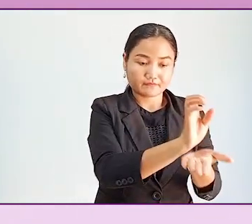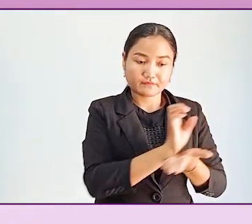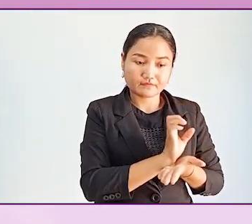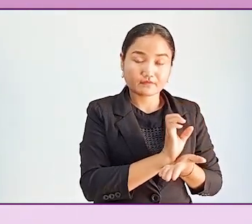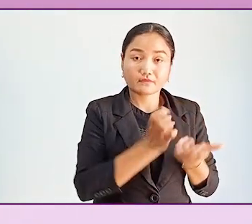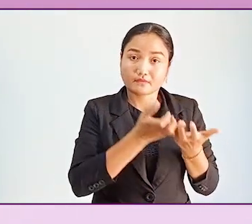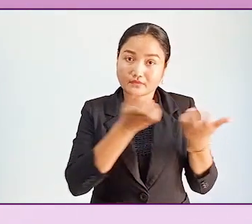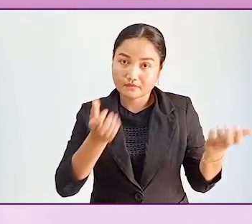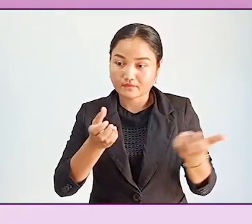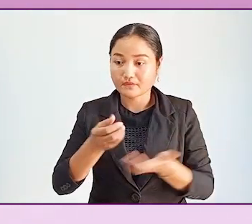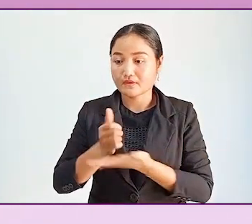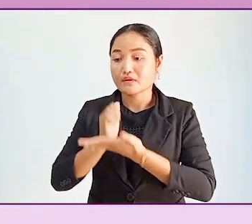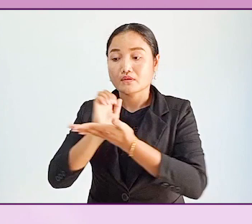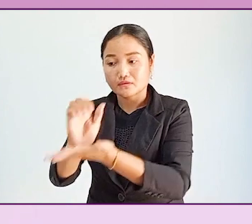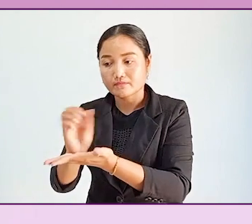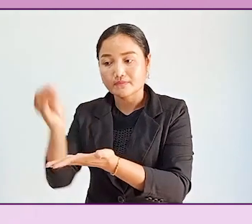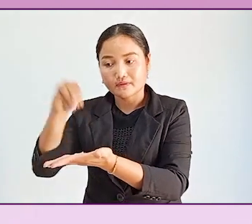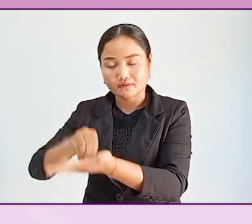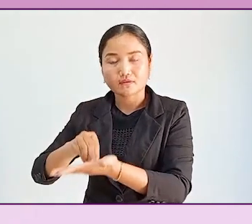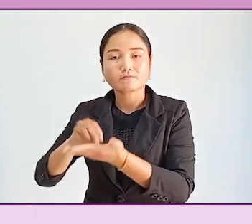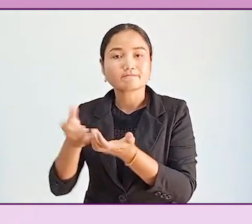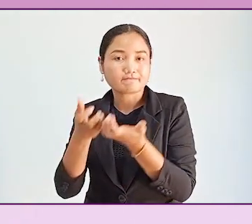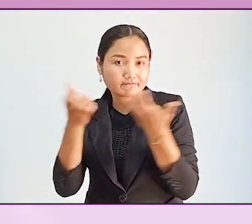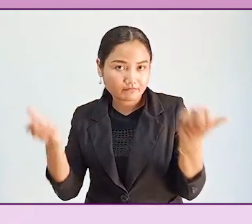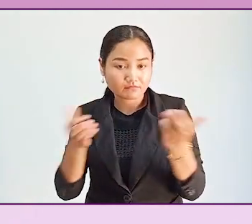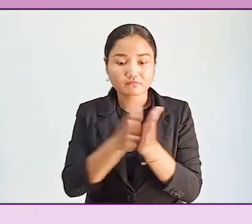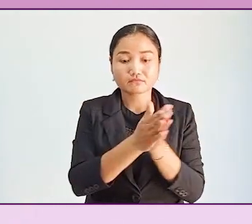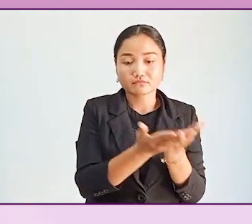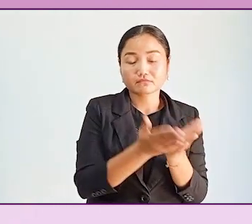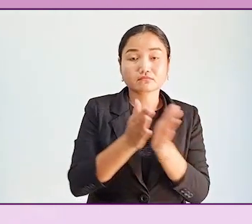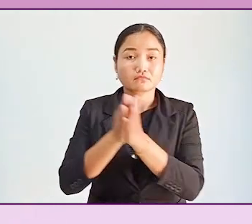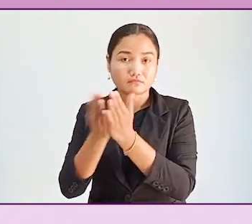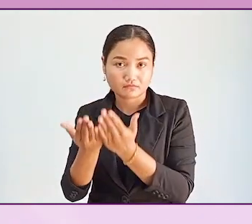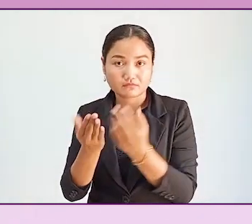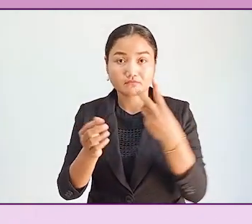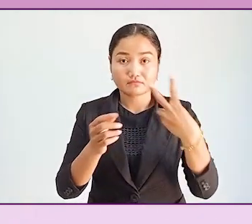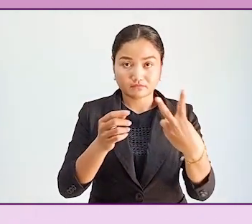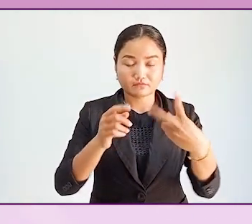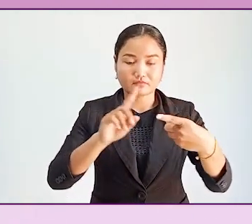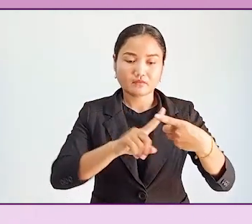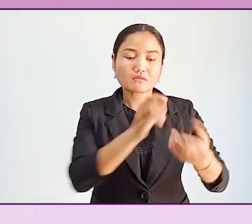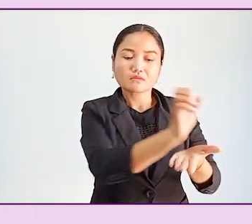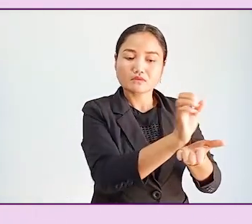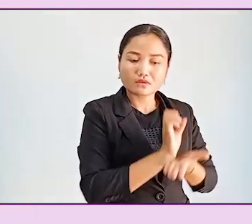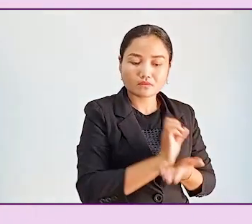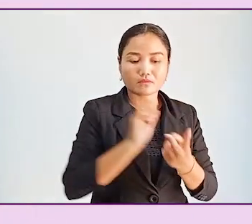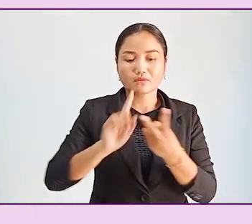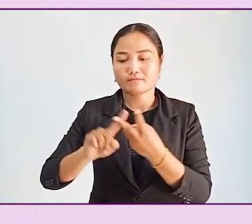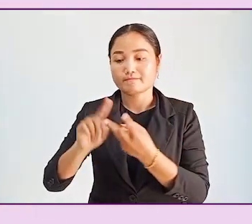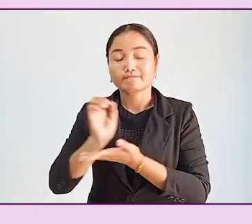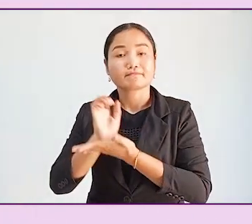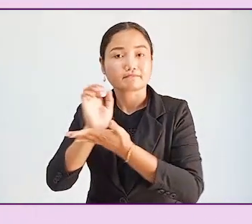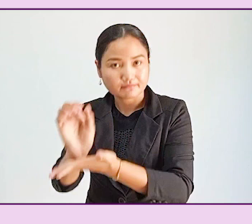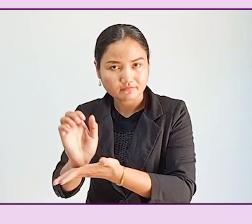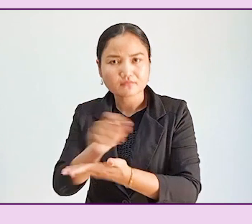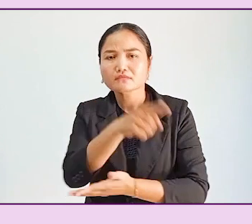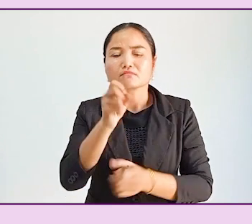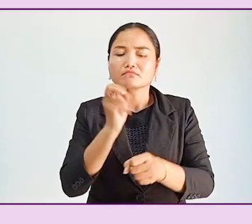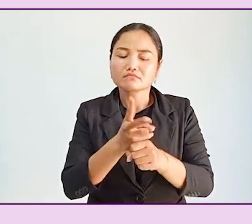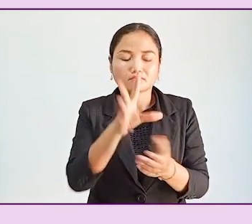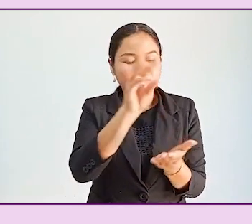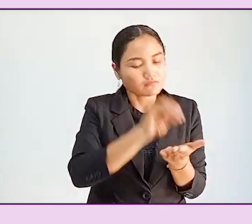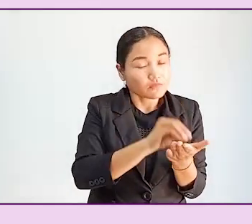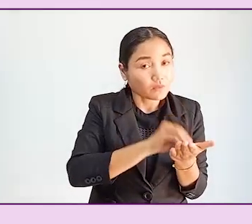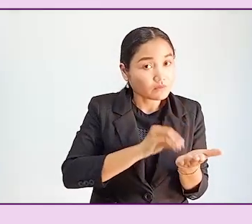xanh kìa Nè trở mình xịp phơ bì cơ bàn Mối xâm rạp chùm nấu, nâng mối tiết xâm rạp chùm nài. Rồi nhẹ trời bấm bênh chìa riêng rõt